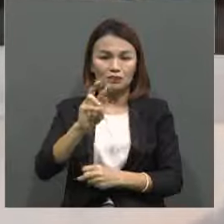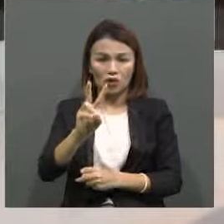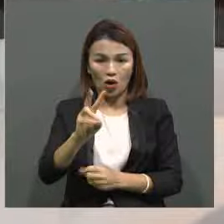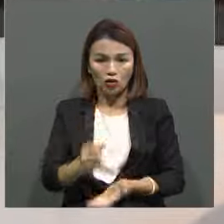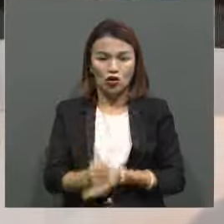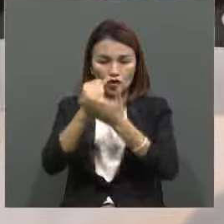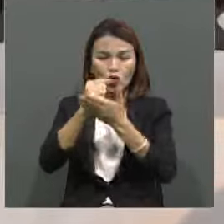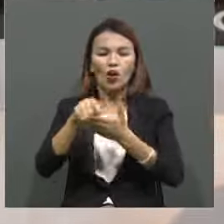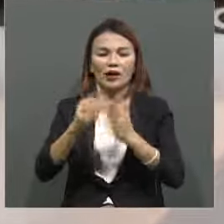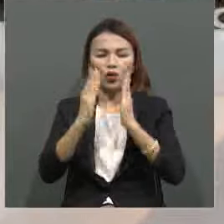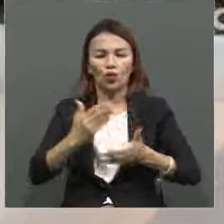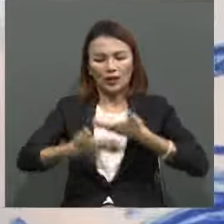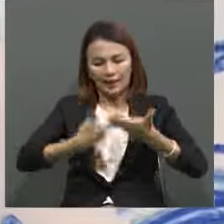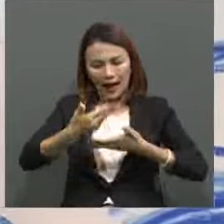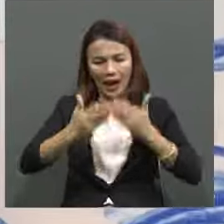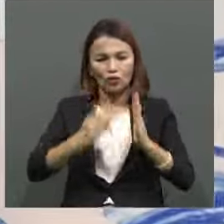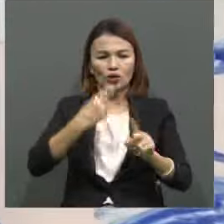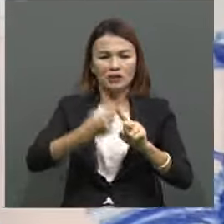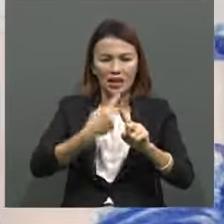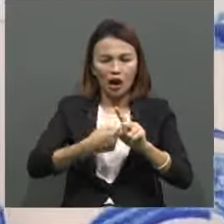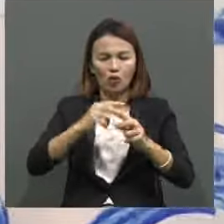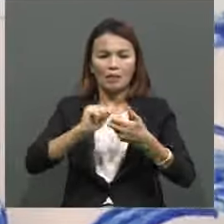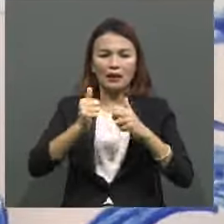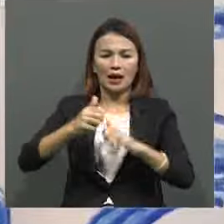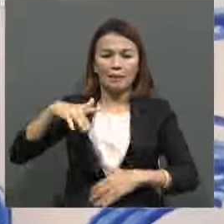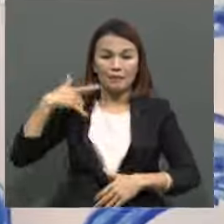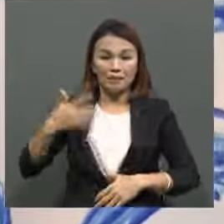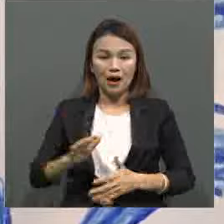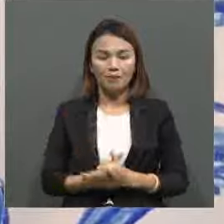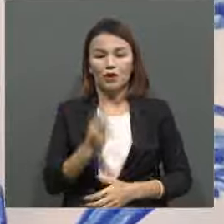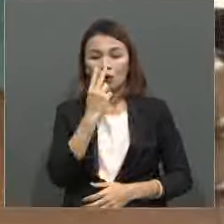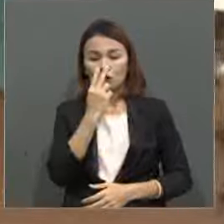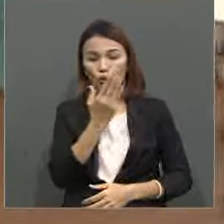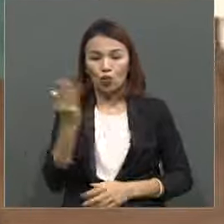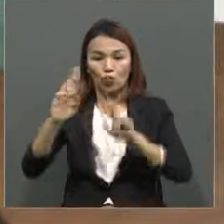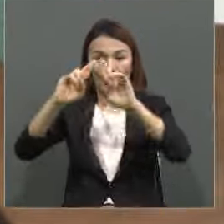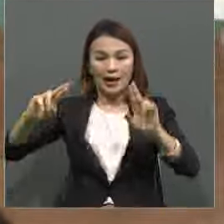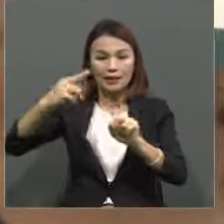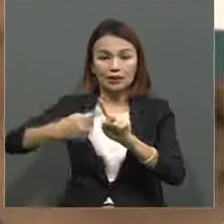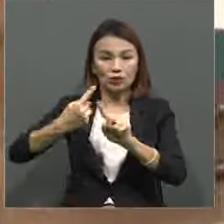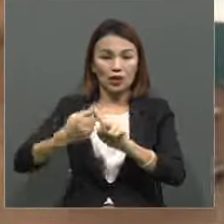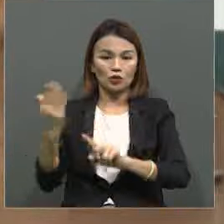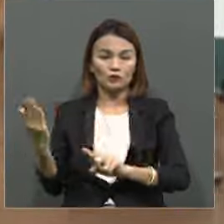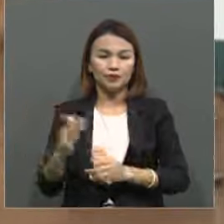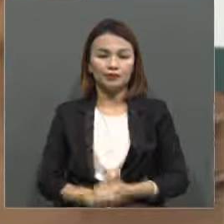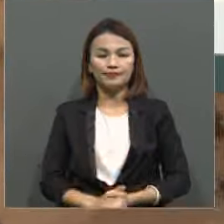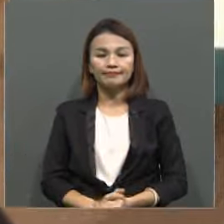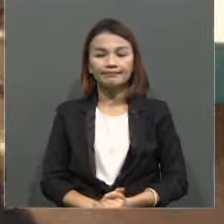ความเดือดร้อนของผู้ค้าผู้เช่าในตลาดนัดจตุจักรลองฟังเสียงผู้ประกอบการร้านค้าบางท่านดูครับ